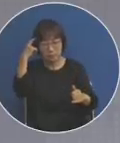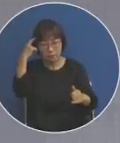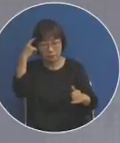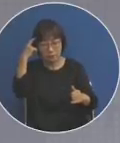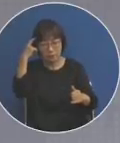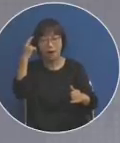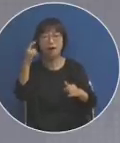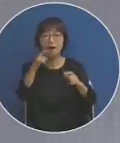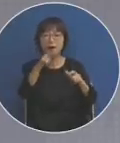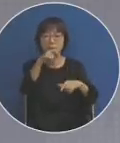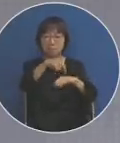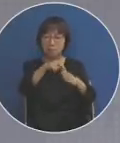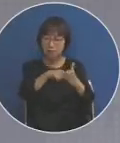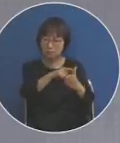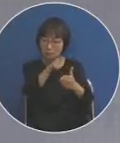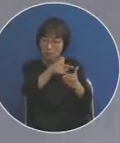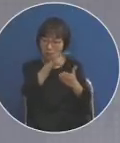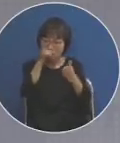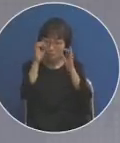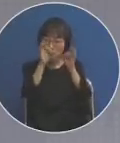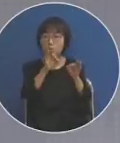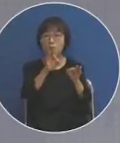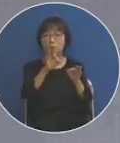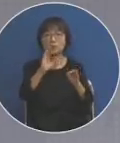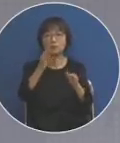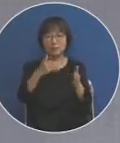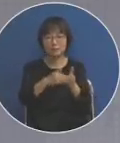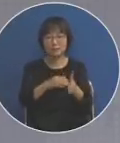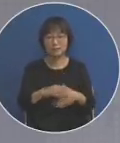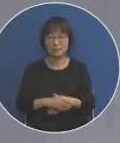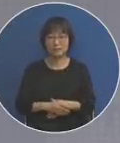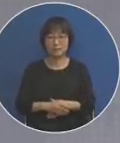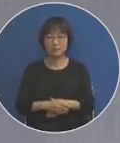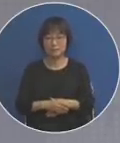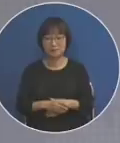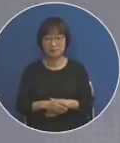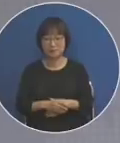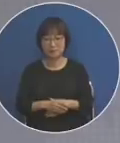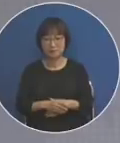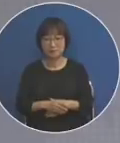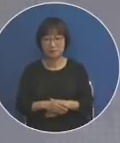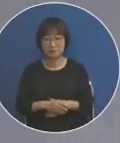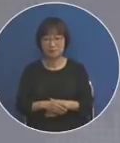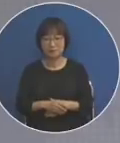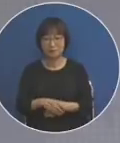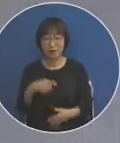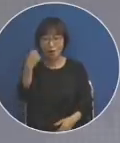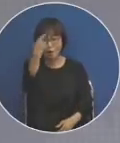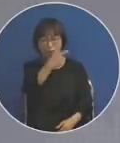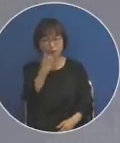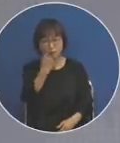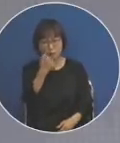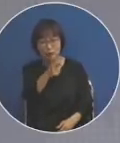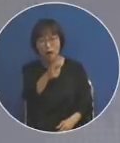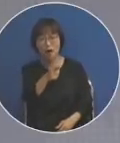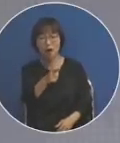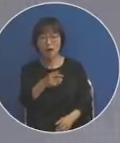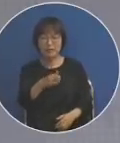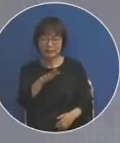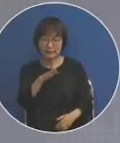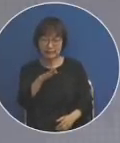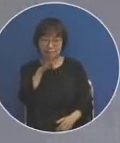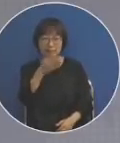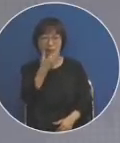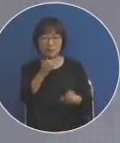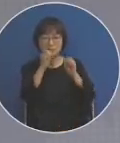evangelism, you know, the words that they gave, they really give a word of life. 아니, 이 사람이 정말로 복음 전하려고 하는 걸 본 거예요. And I was able to